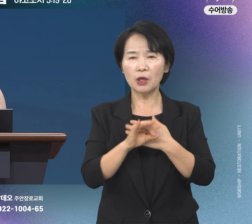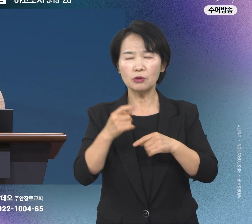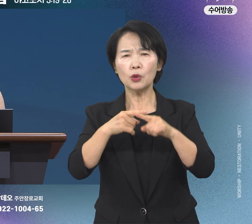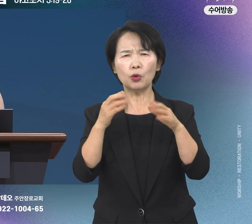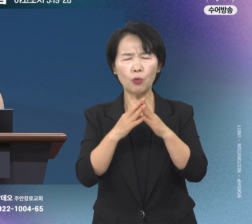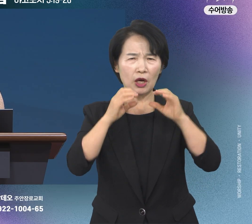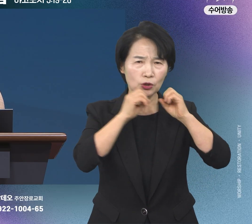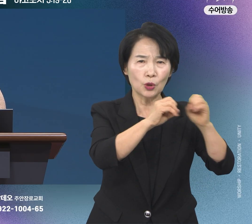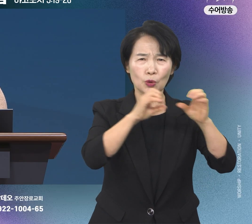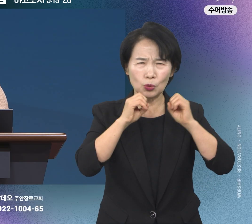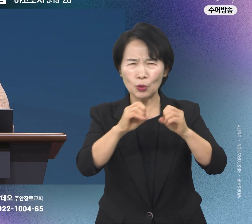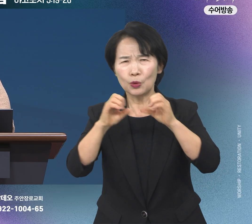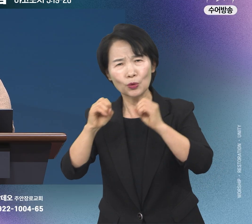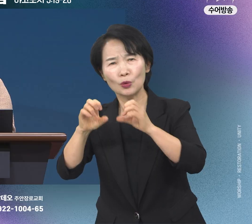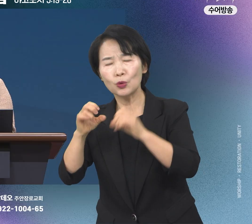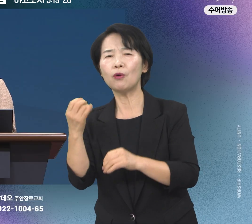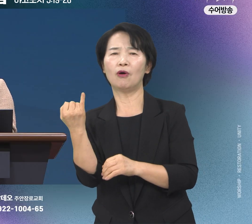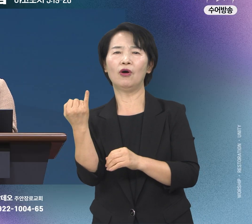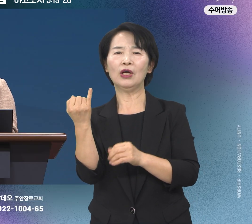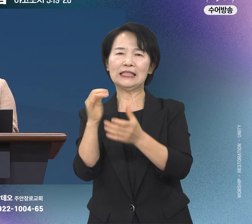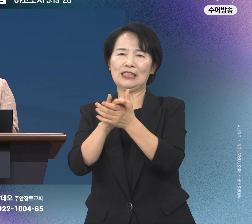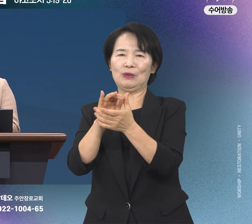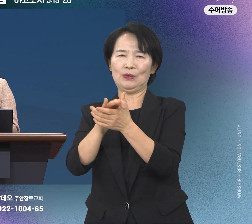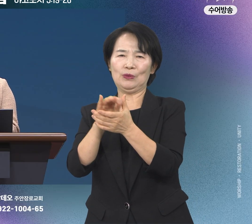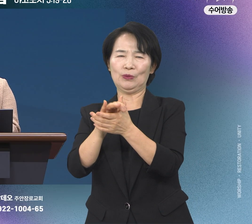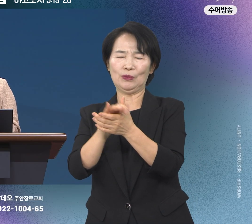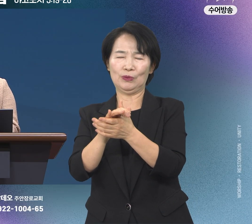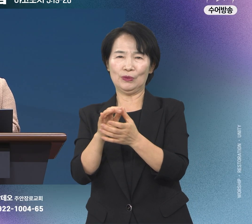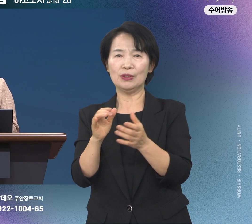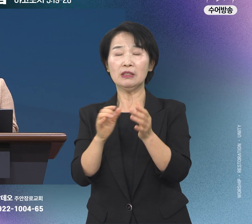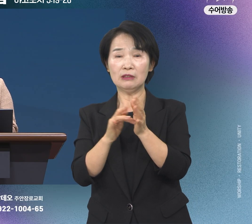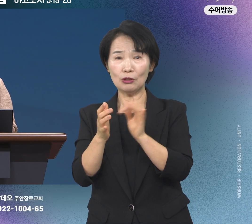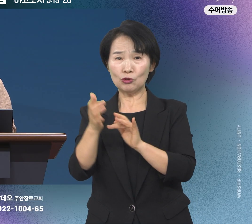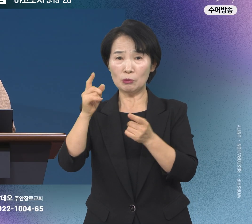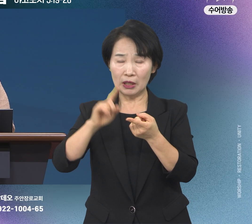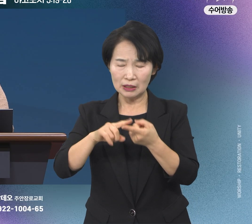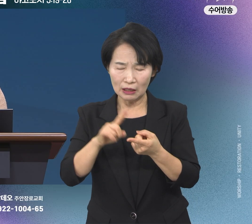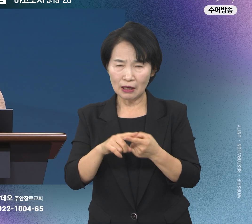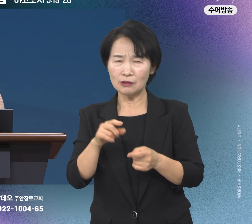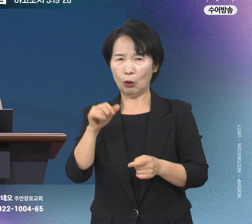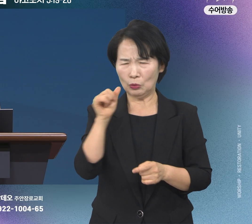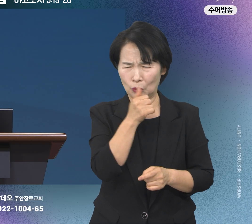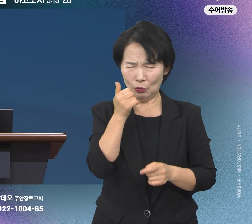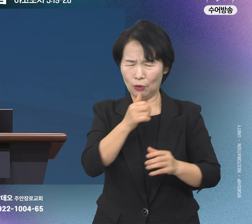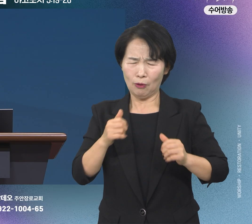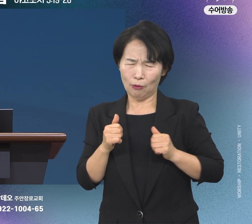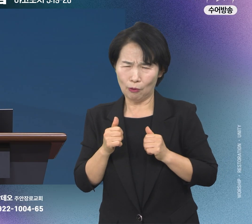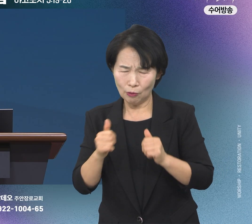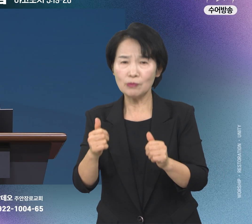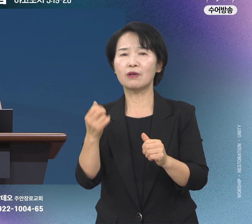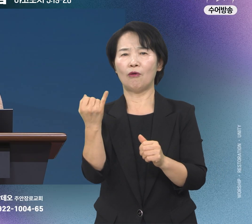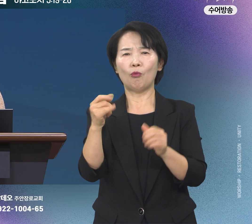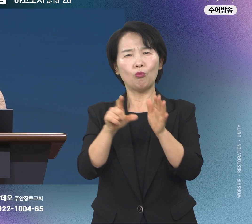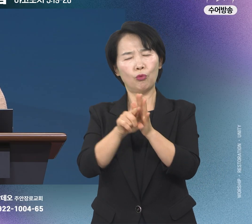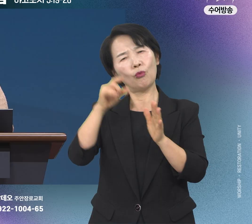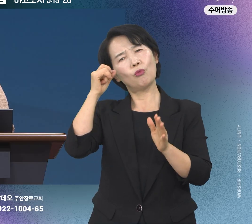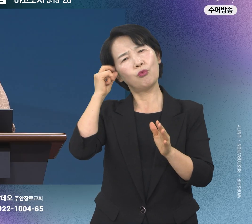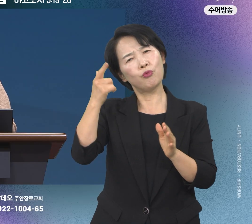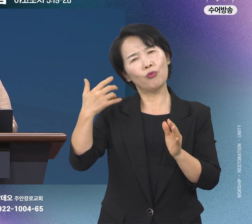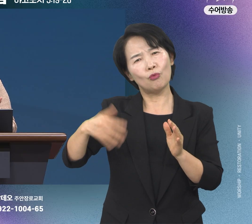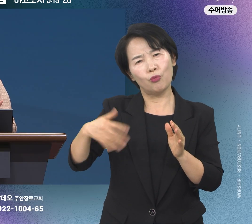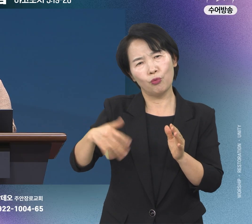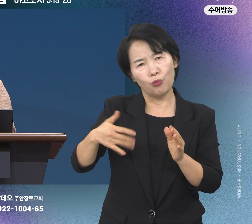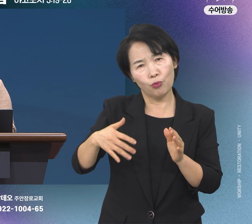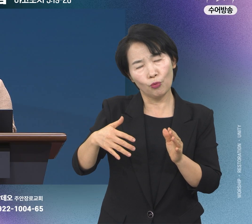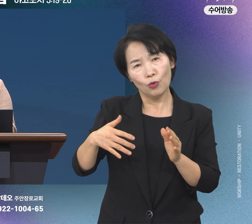하고 예수님에 대해서 잘 소개할 수 있는 아주 믿음이 훌륭한 친구였습니다. 근데 그렇게 그 친구와